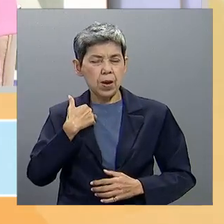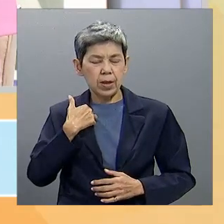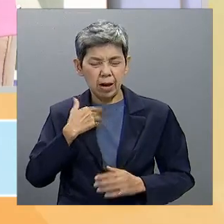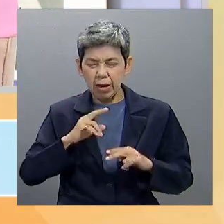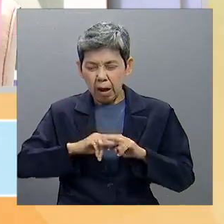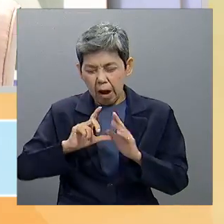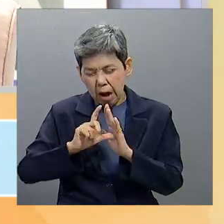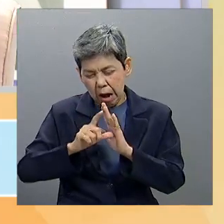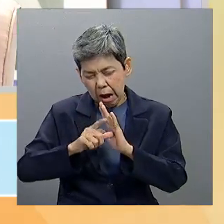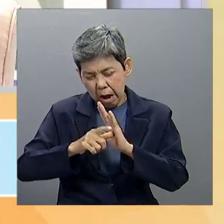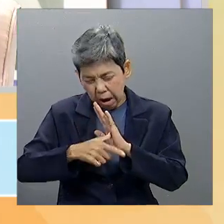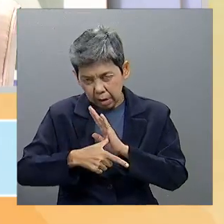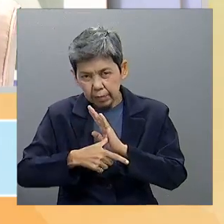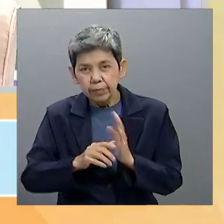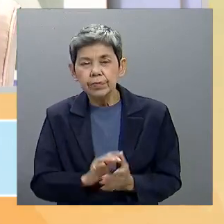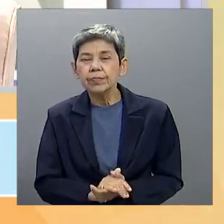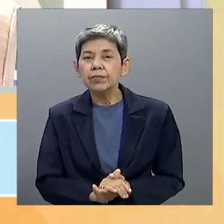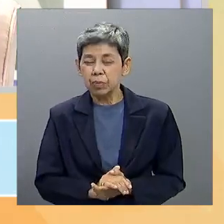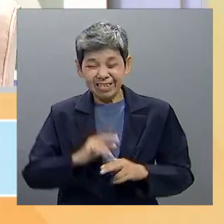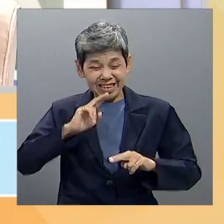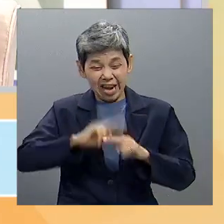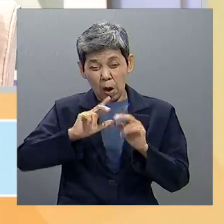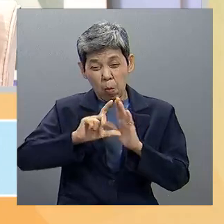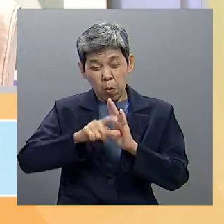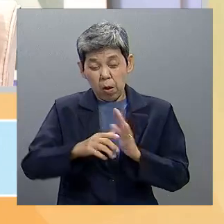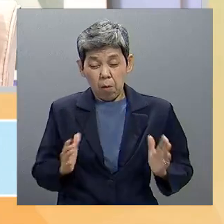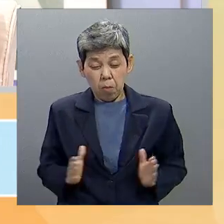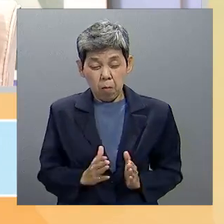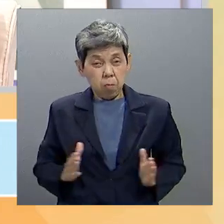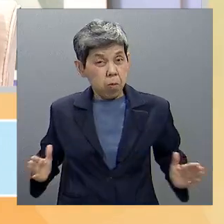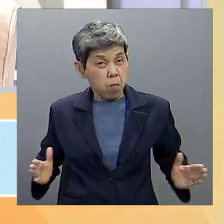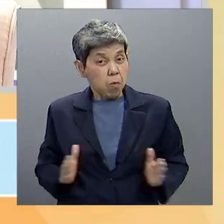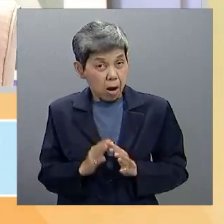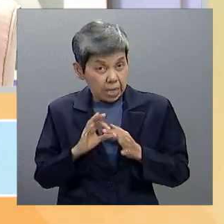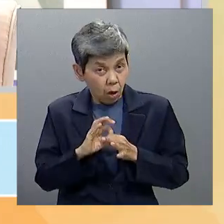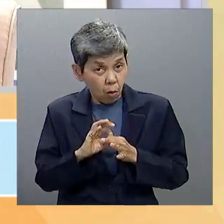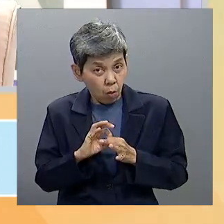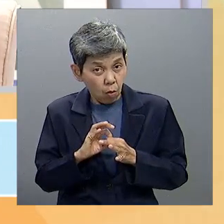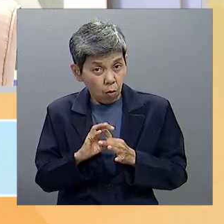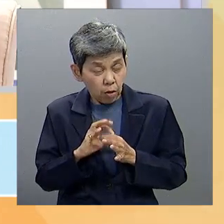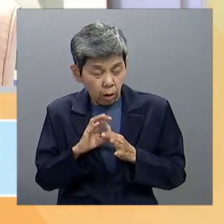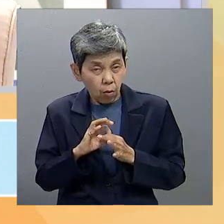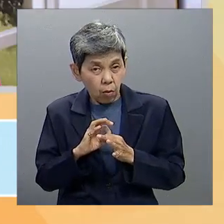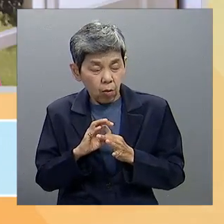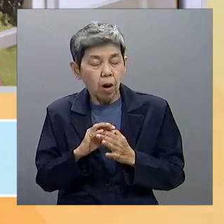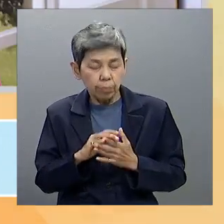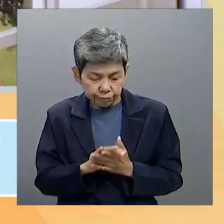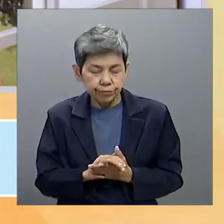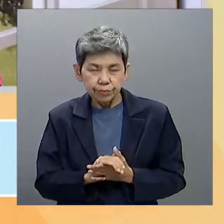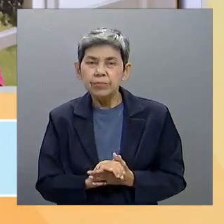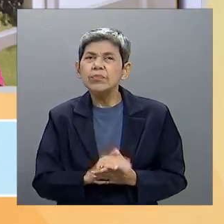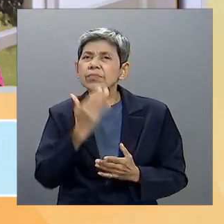ือเอา แส ไ ด ป ง ว ว ่ ่ า าน ั่งนาน น้ำหนักตัวบางทีก็อาจจะมีเกี่ยวไหม ง่ายกว่า ง่าย ง่ายกว่าใช่ไหมฮะเพราะว่า ครับ